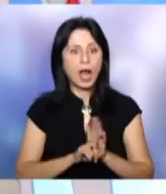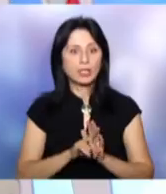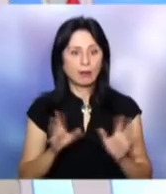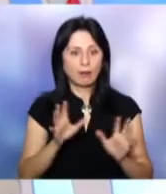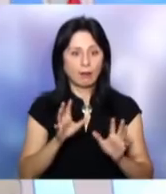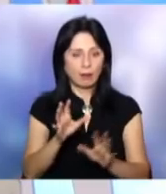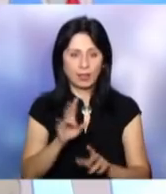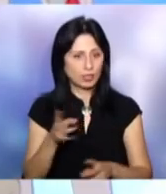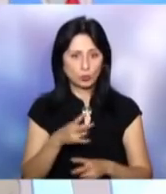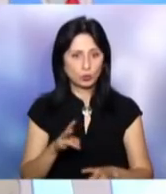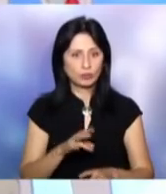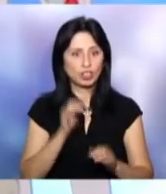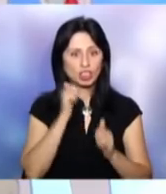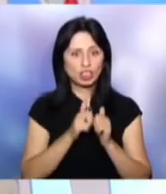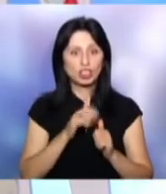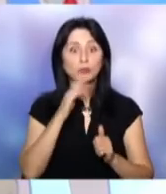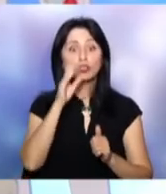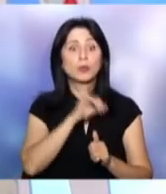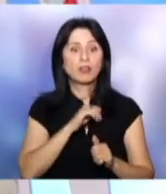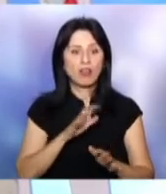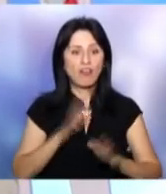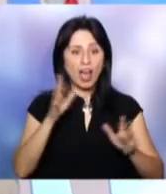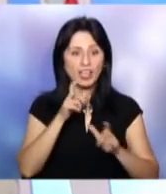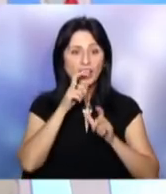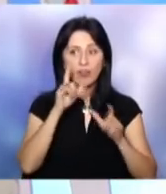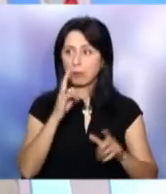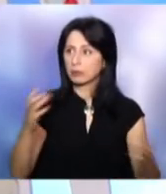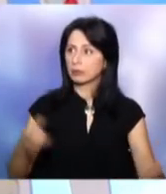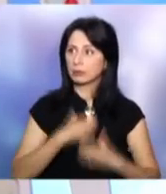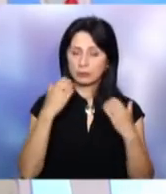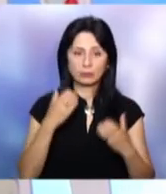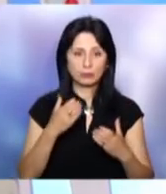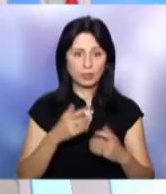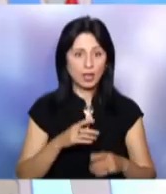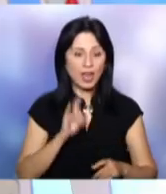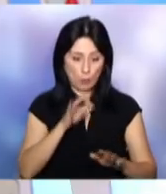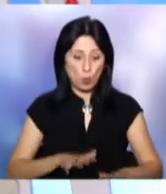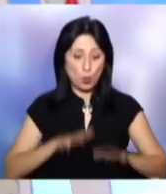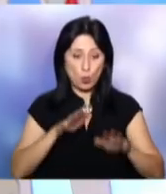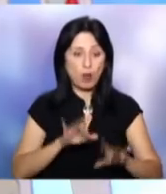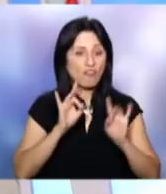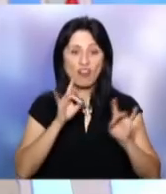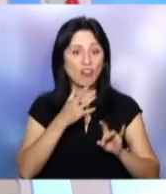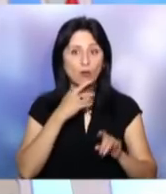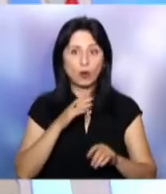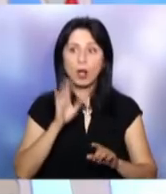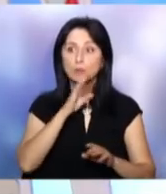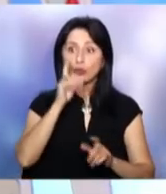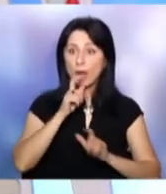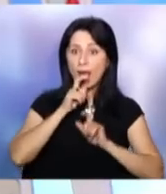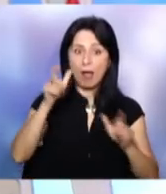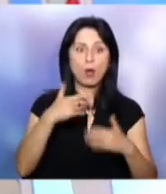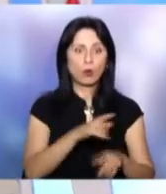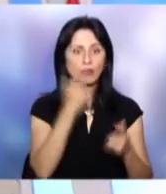რაღაც არაადეკვატური საქციელი, იმიტომ რომ ძალიან ხშირია ხოლმე რომ შობლების კივილის შემდეგ იწყებს ბავშვი ტირილს და მერე აცნობიერებს რომ რაღაცა